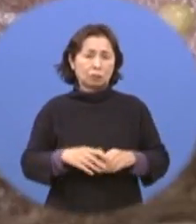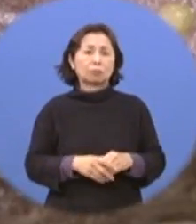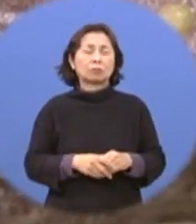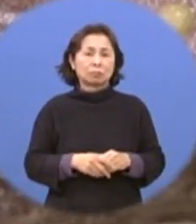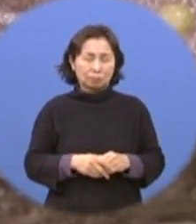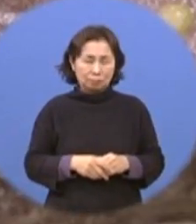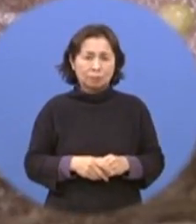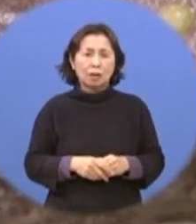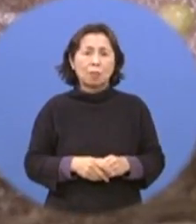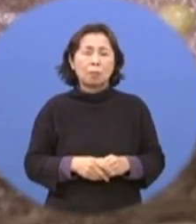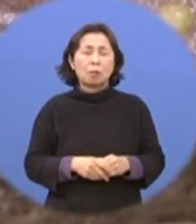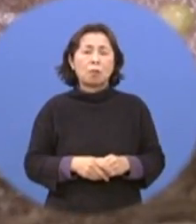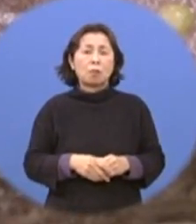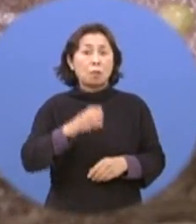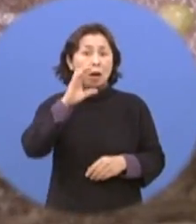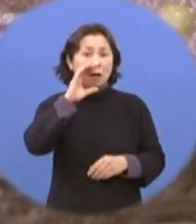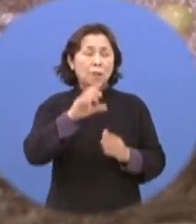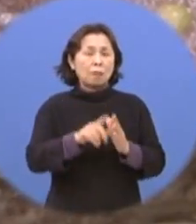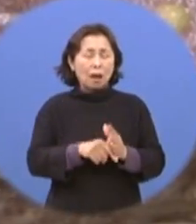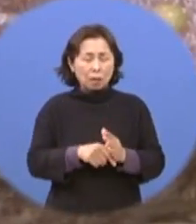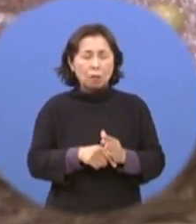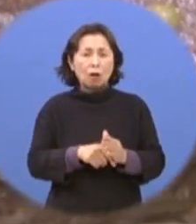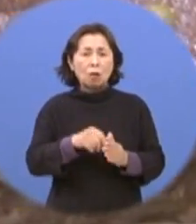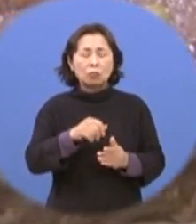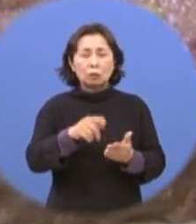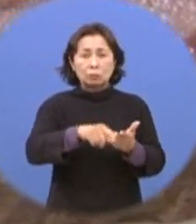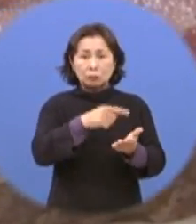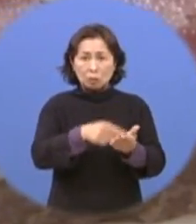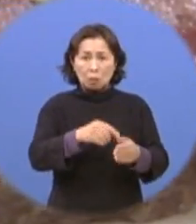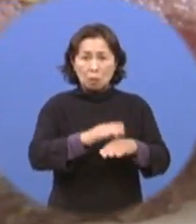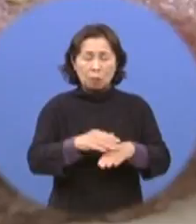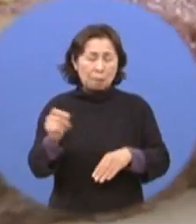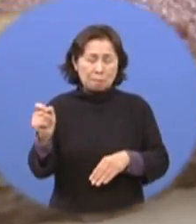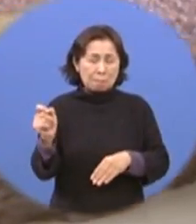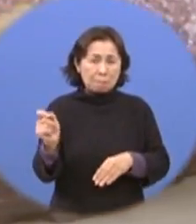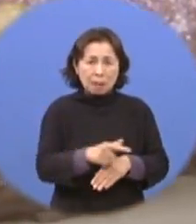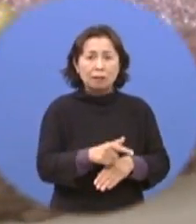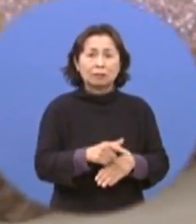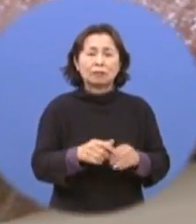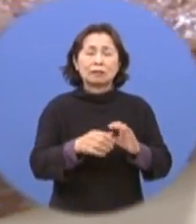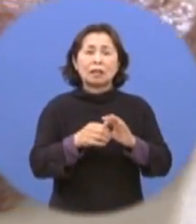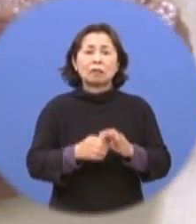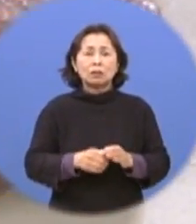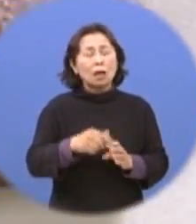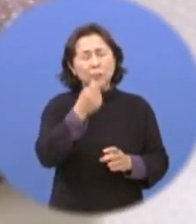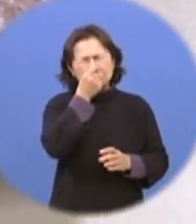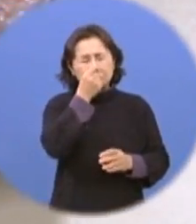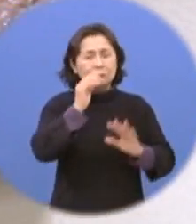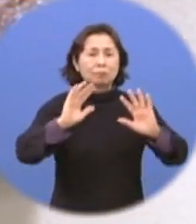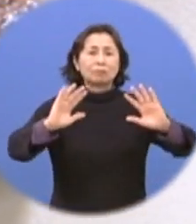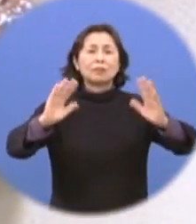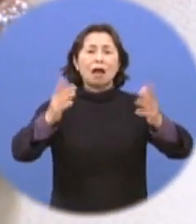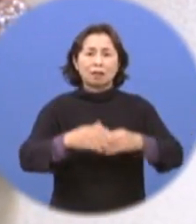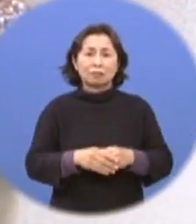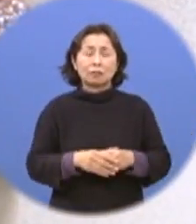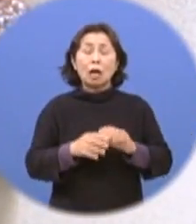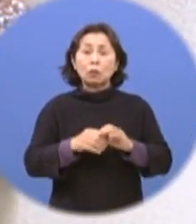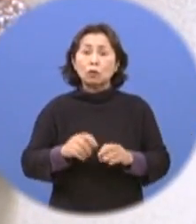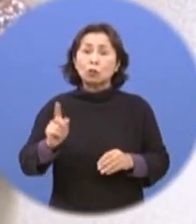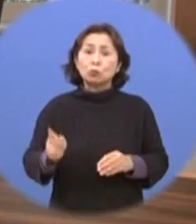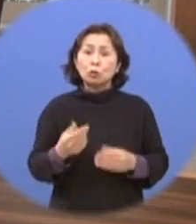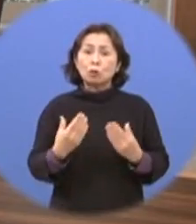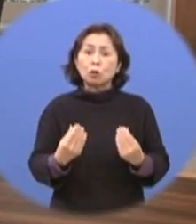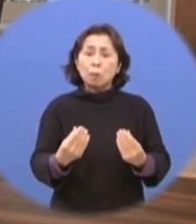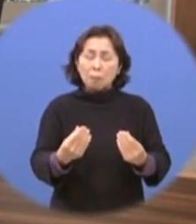本当に素早くて全く臭くないんですね何の手間ヒマもかけずにこういう美味しいのができ